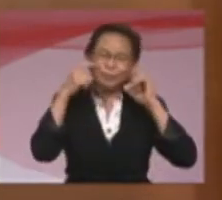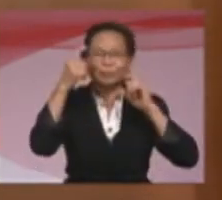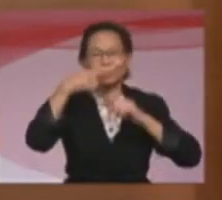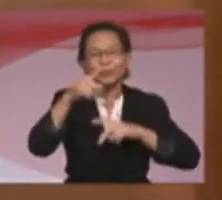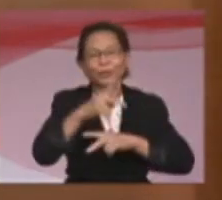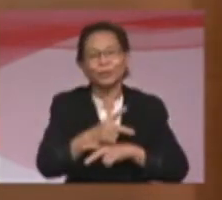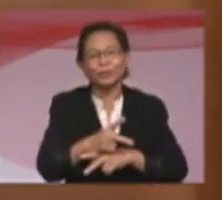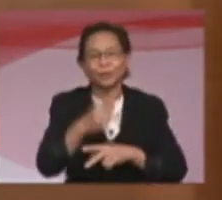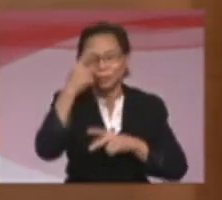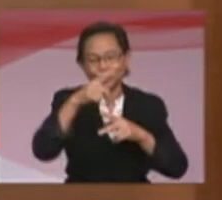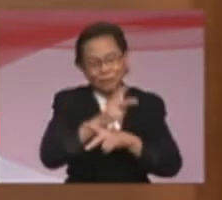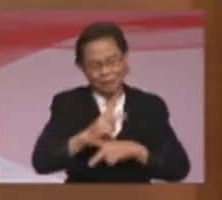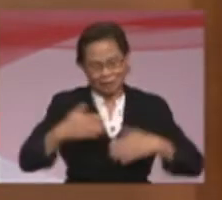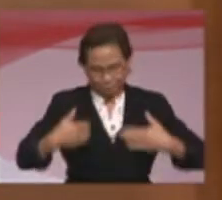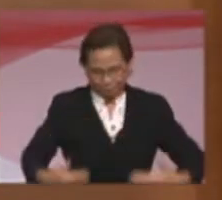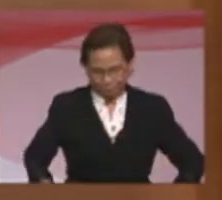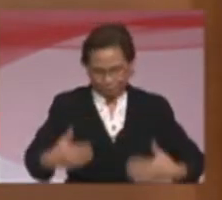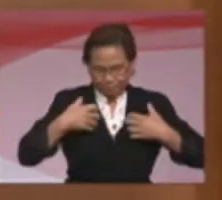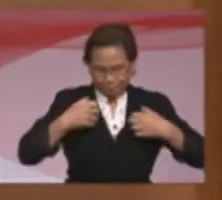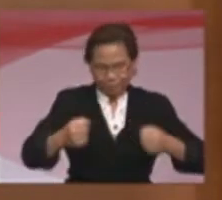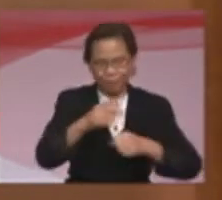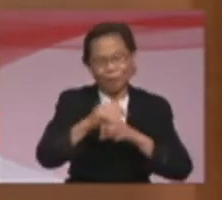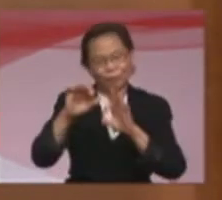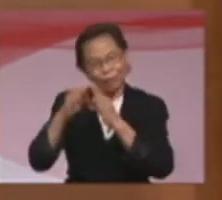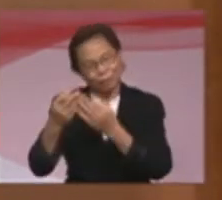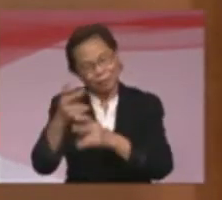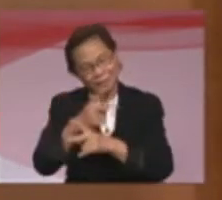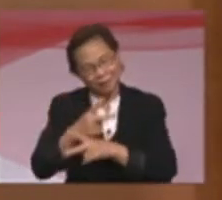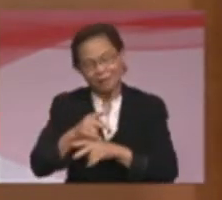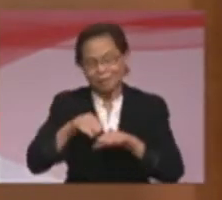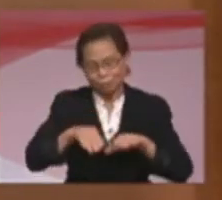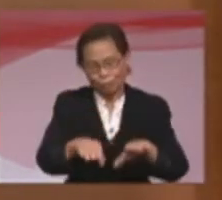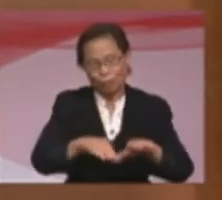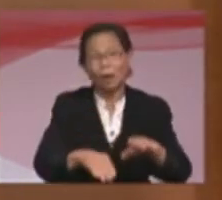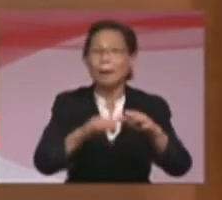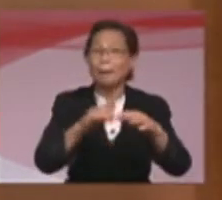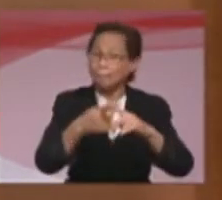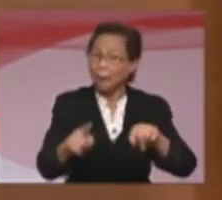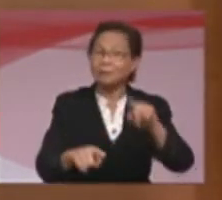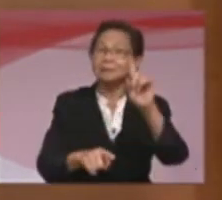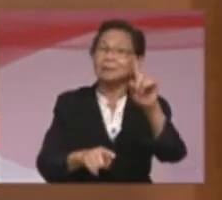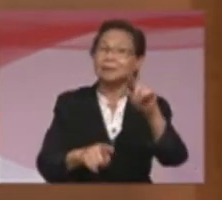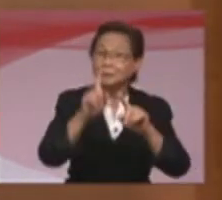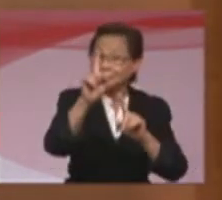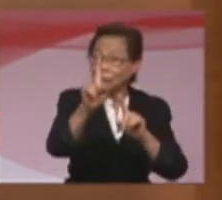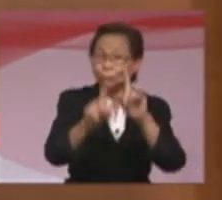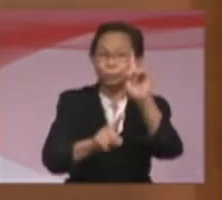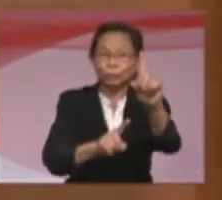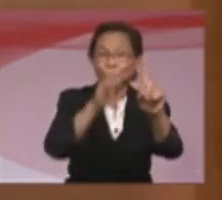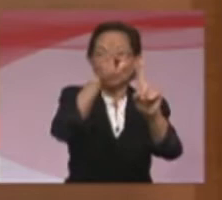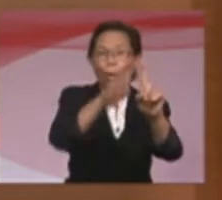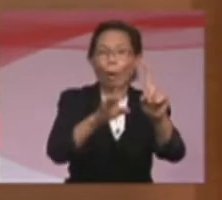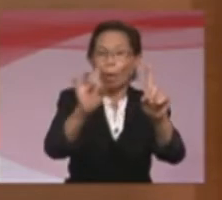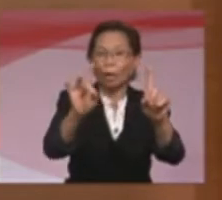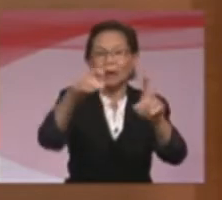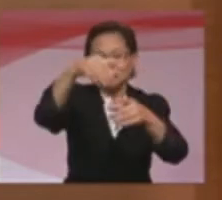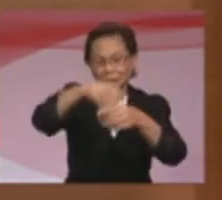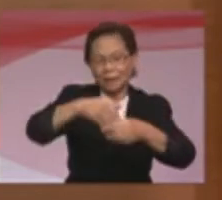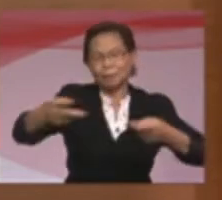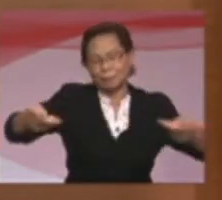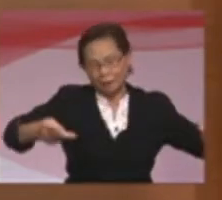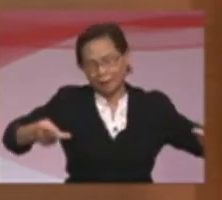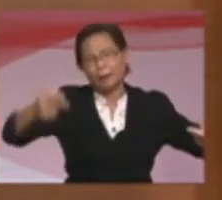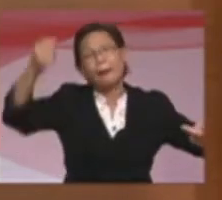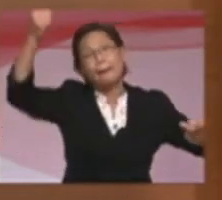menjaga kesihatan diri dan keluarga. Walaubagaimanapun, untuk 1 Ogos ini hanya di dalam kenderaan